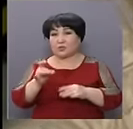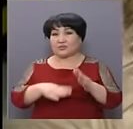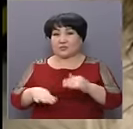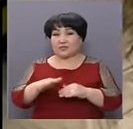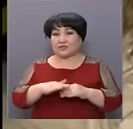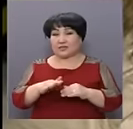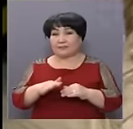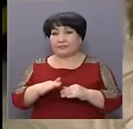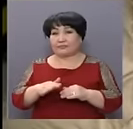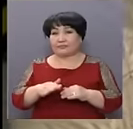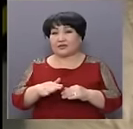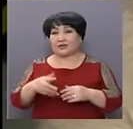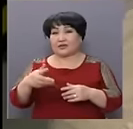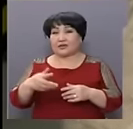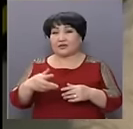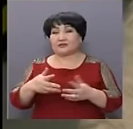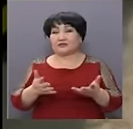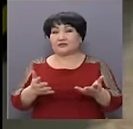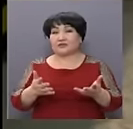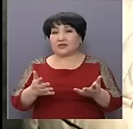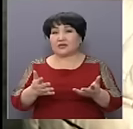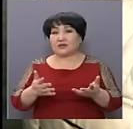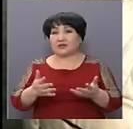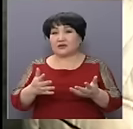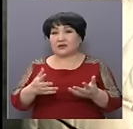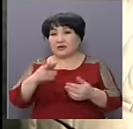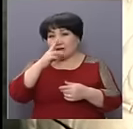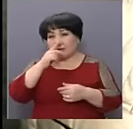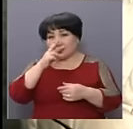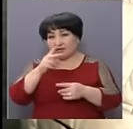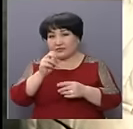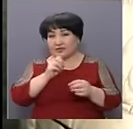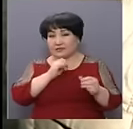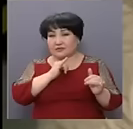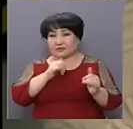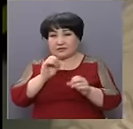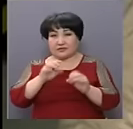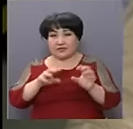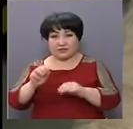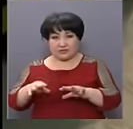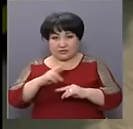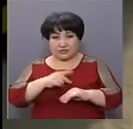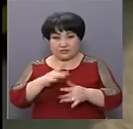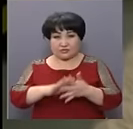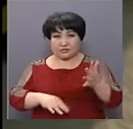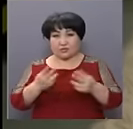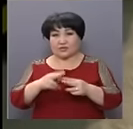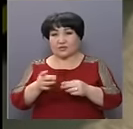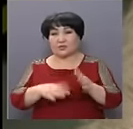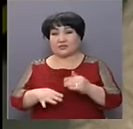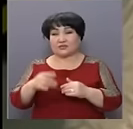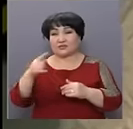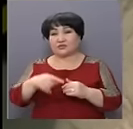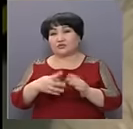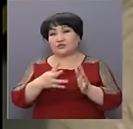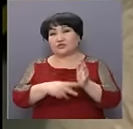Үйге көріктерге қарсы олау жұмыстары жүргізіп жатыр. Ол Ақкен ықшам ауданынан басталды. Осы біздің ауданда 174 мыңнан шаршы